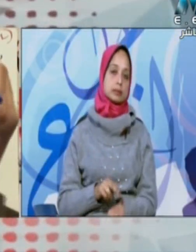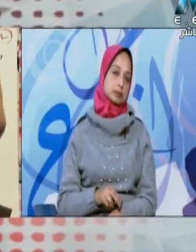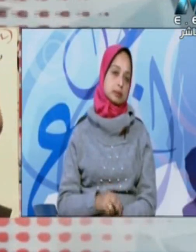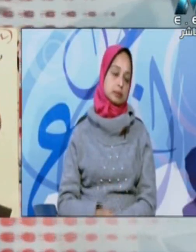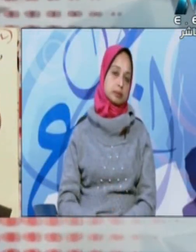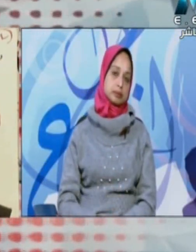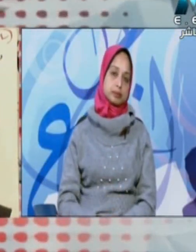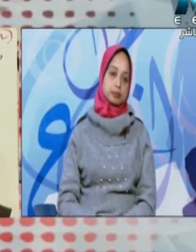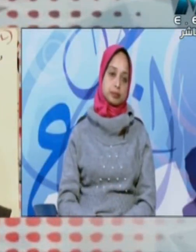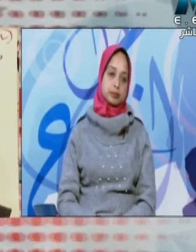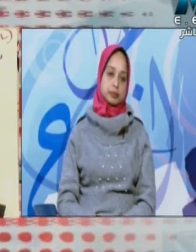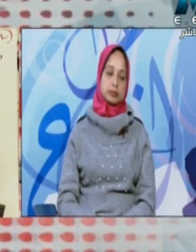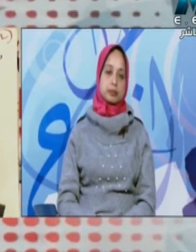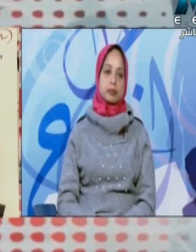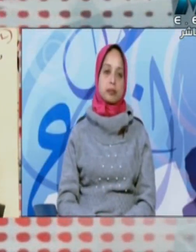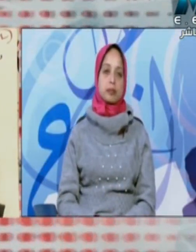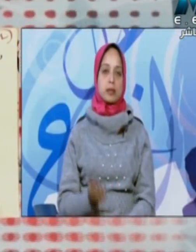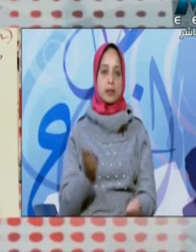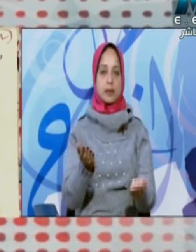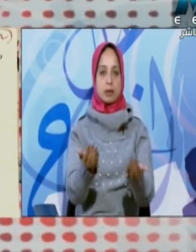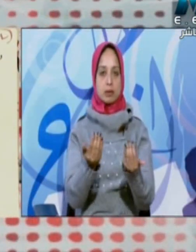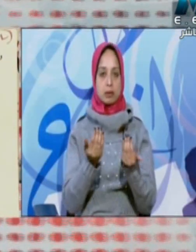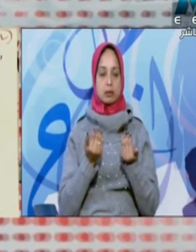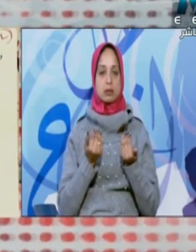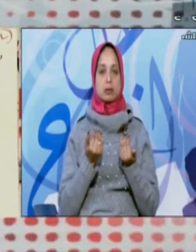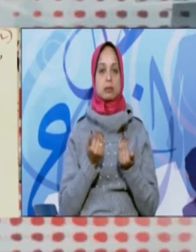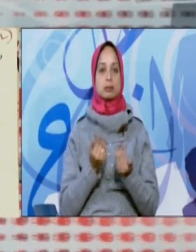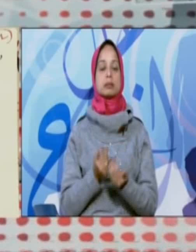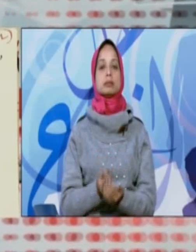عندما إيه؟ اقتربت